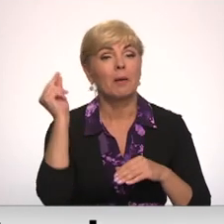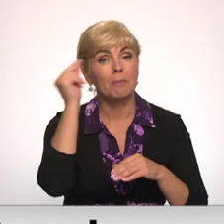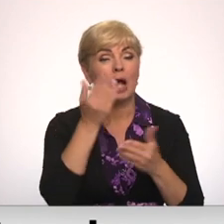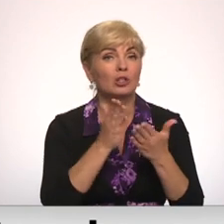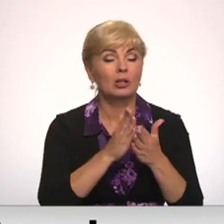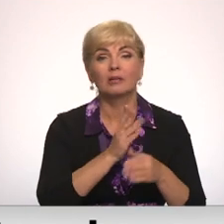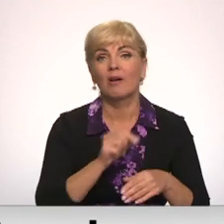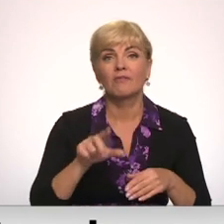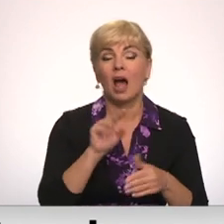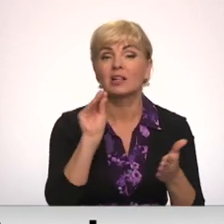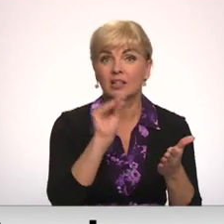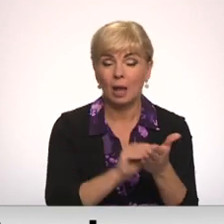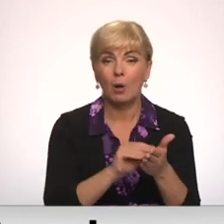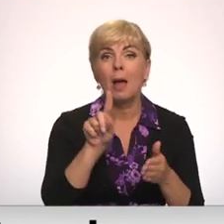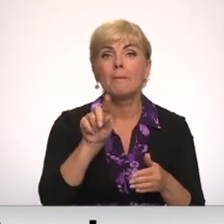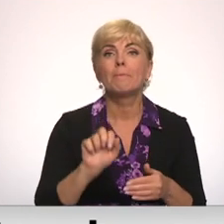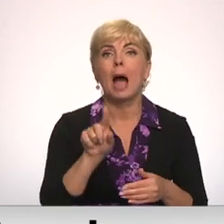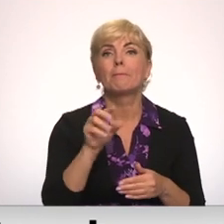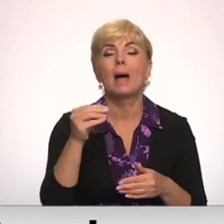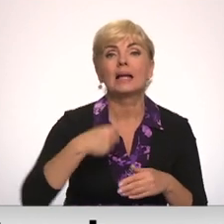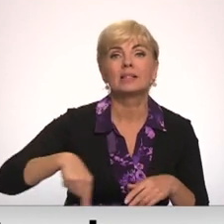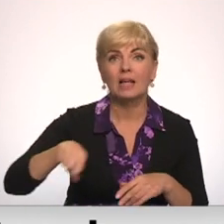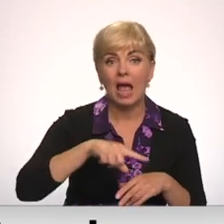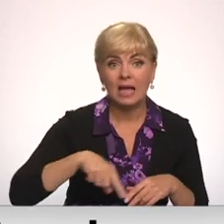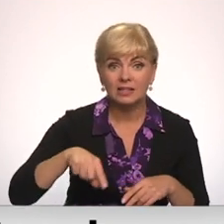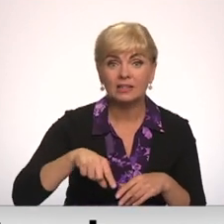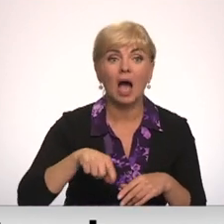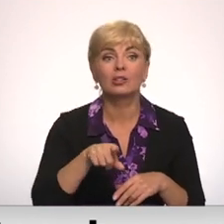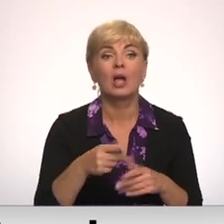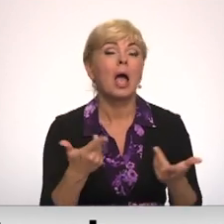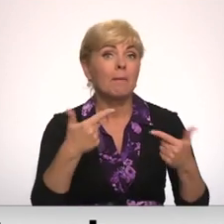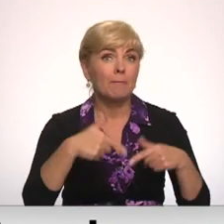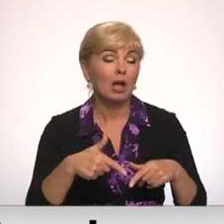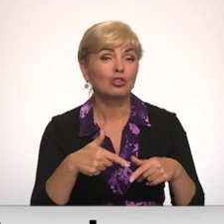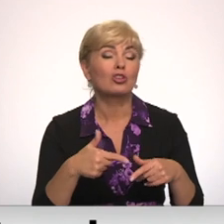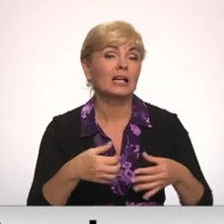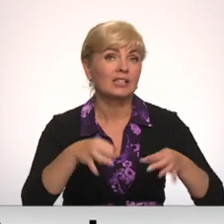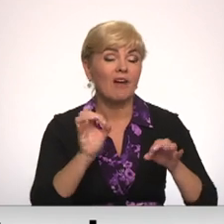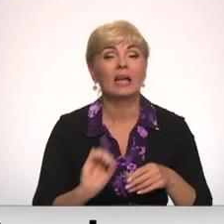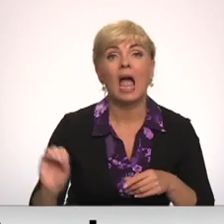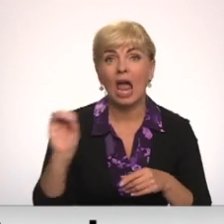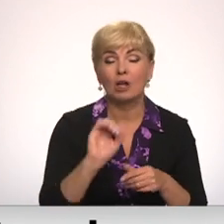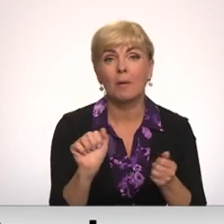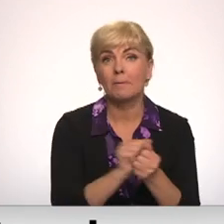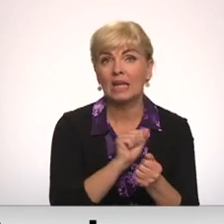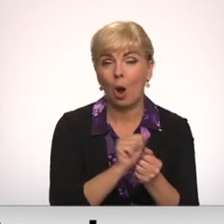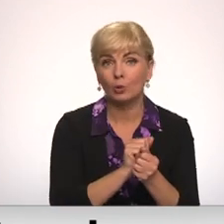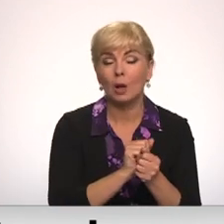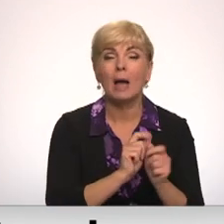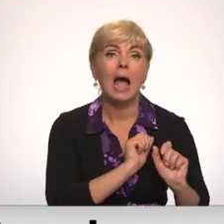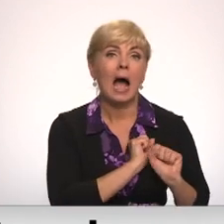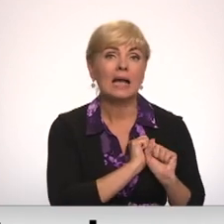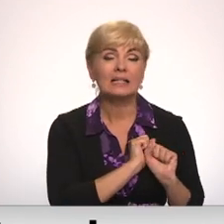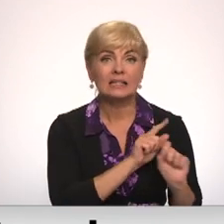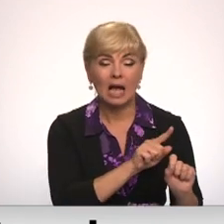grāmatās nebūs vairs rakstīts par Papes ezeru, bet gan purvu. Kaut arī pašlaik šī nozīmīgā Eiropas biotopa aizsardzībai un